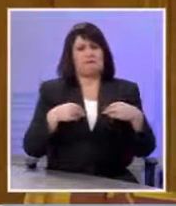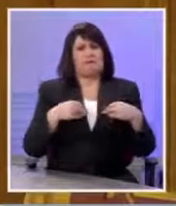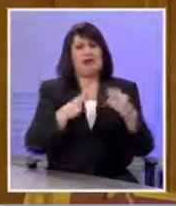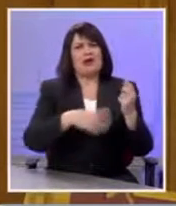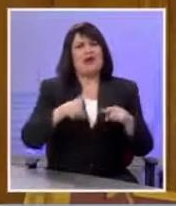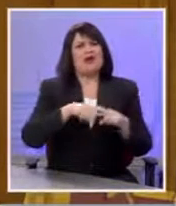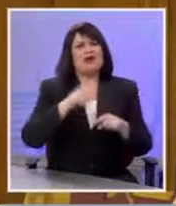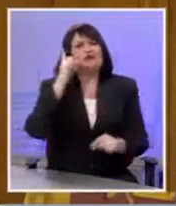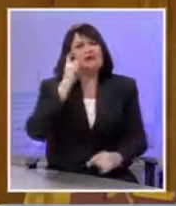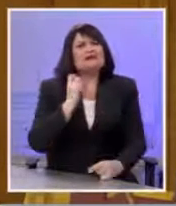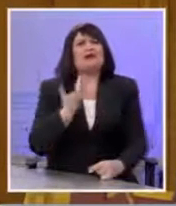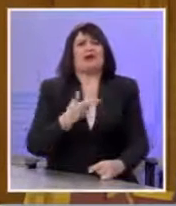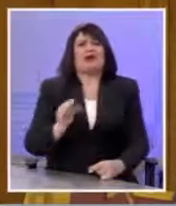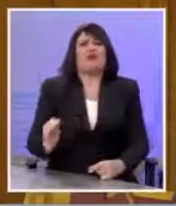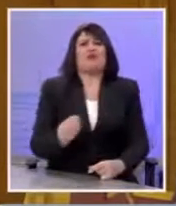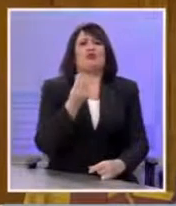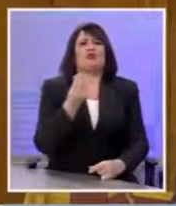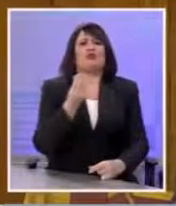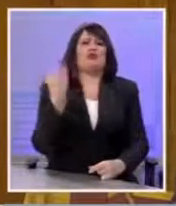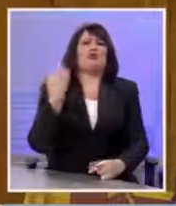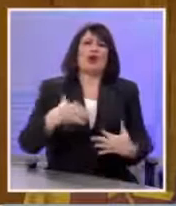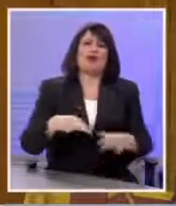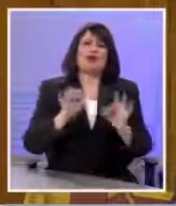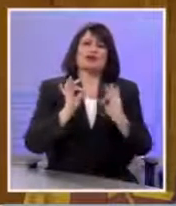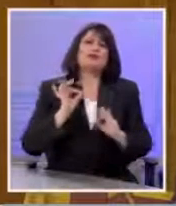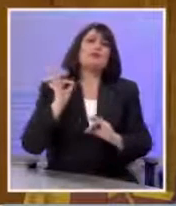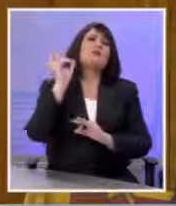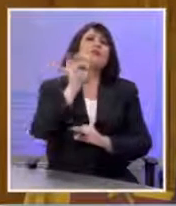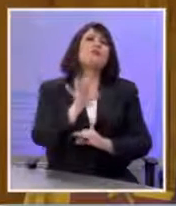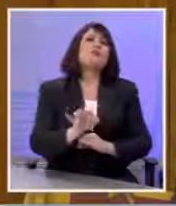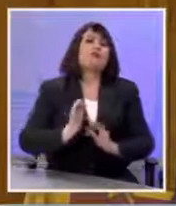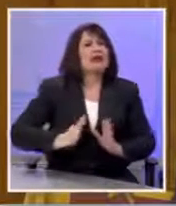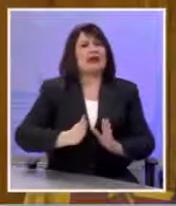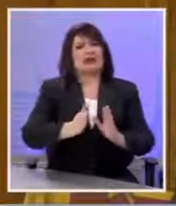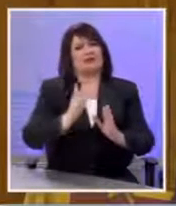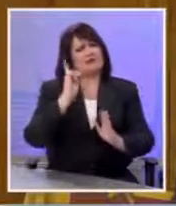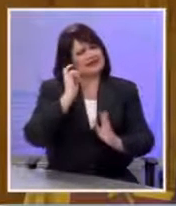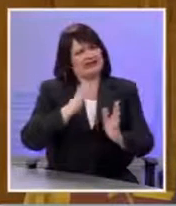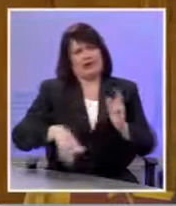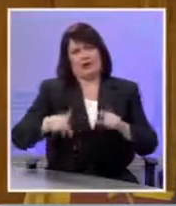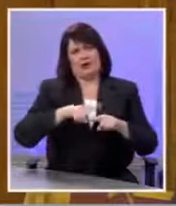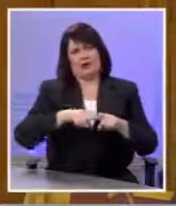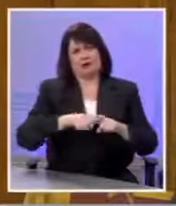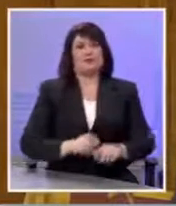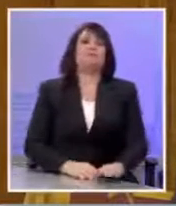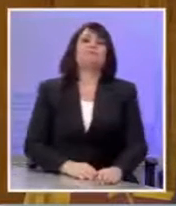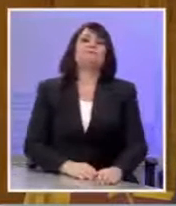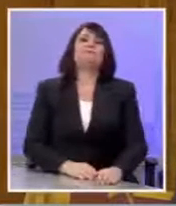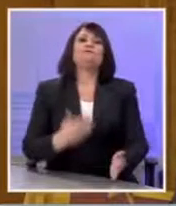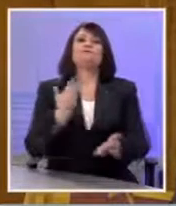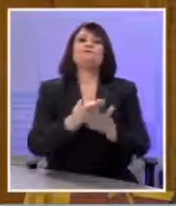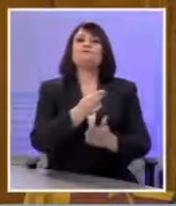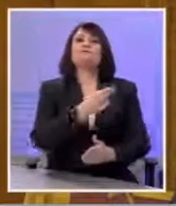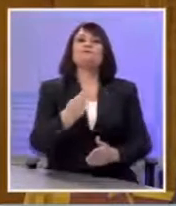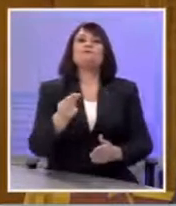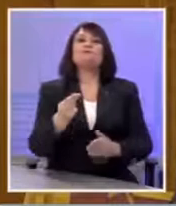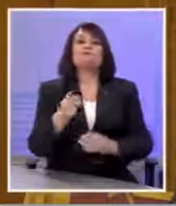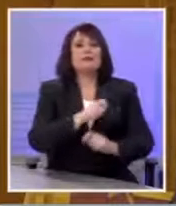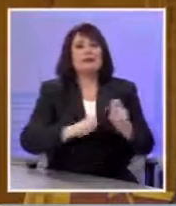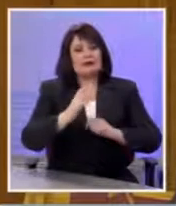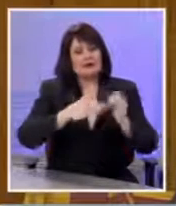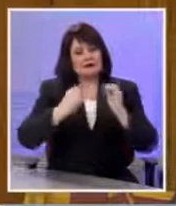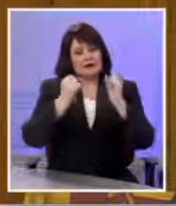μας από πού αρχίσαμε, πού βρισκόμαστε κλπ. Το ζητούμενο λοιπόν είναι να βάλουμε τις βάσεις